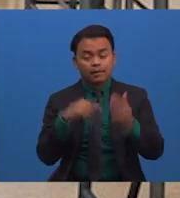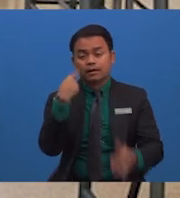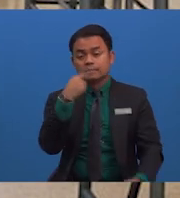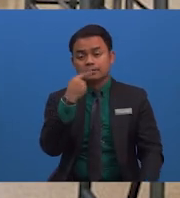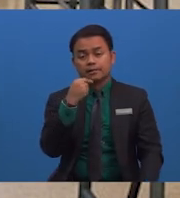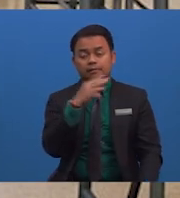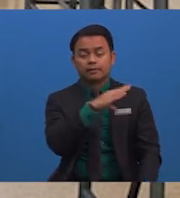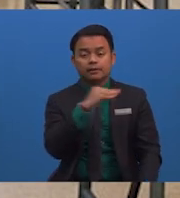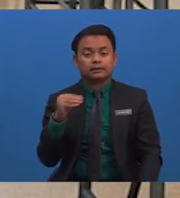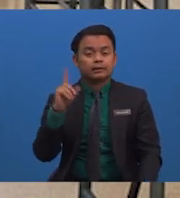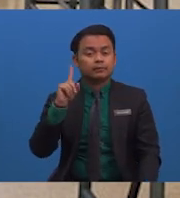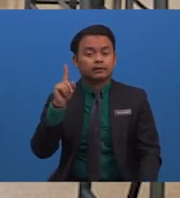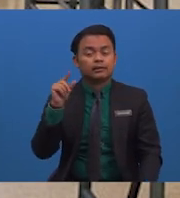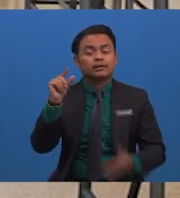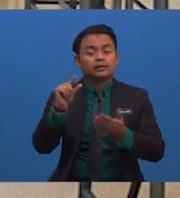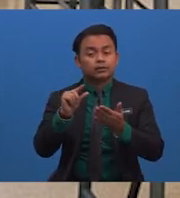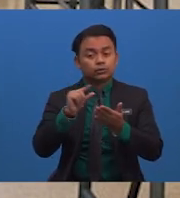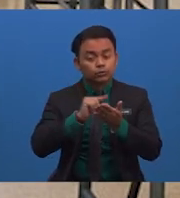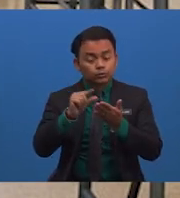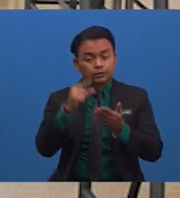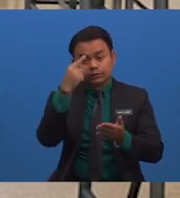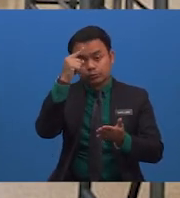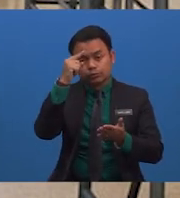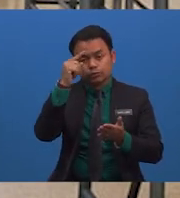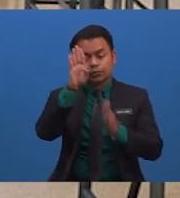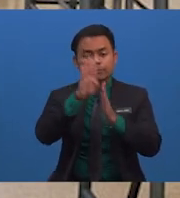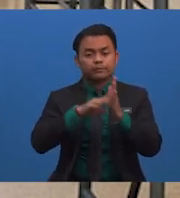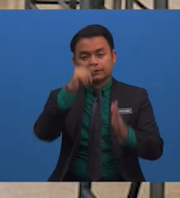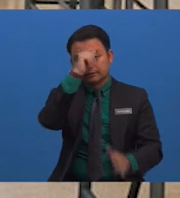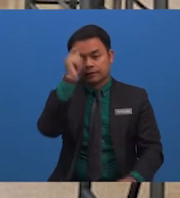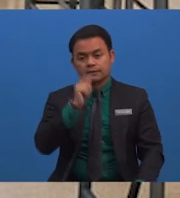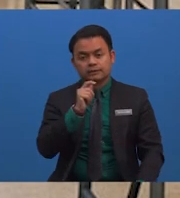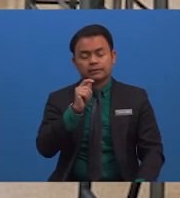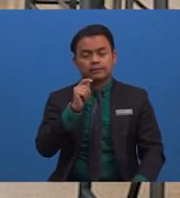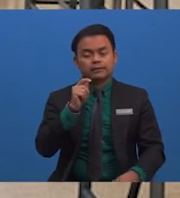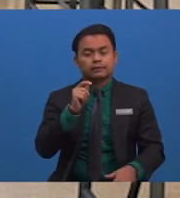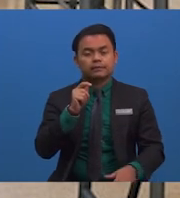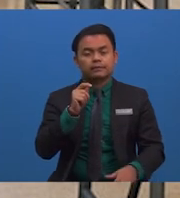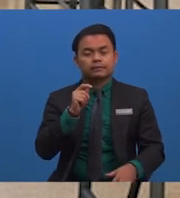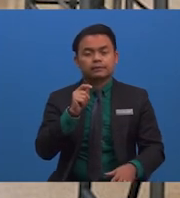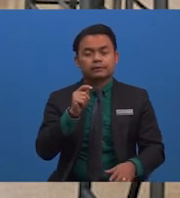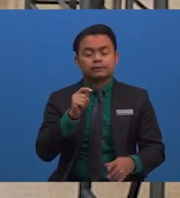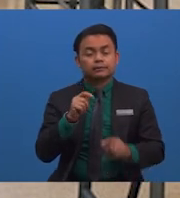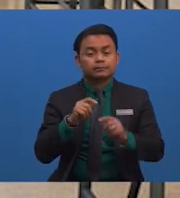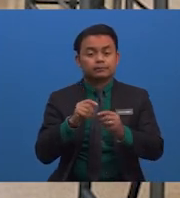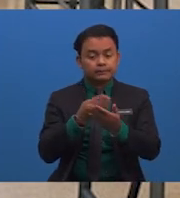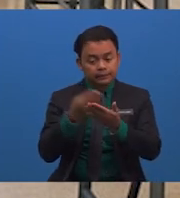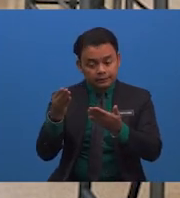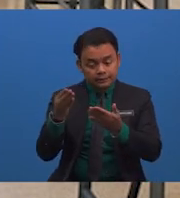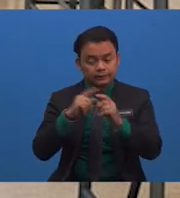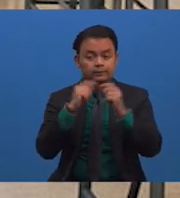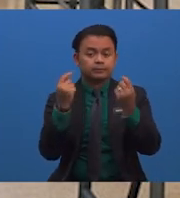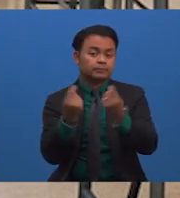dan mana digunakan untuk bertanya kepada benda, tempat atau orang. Mari